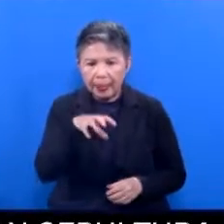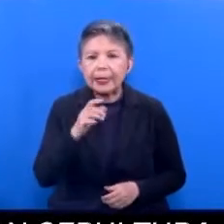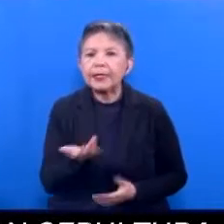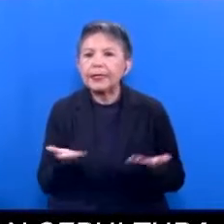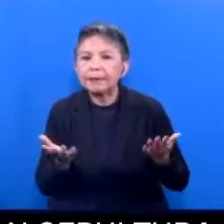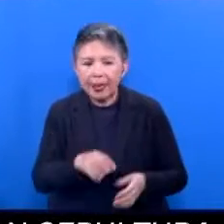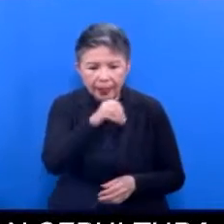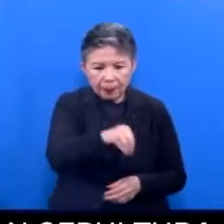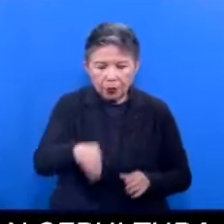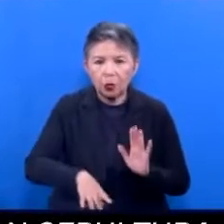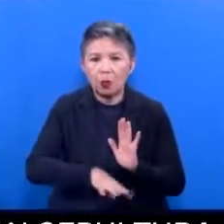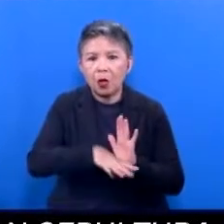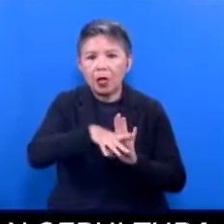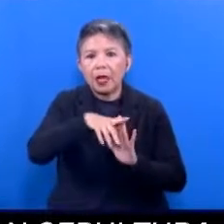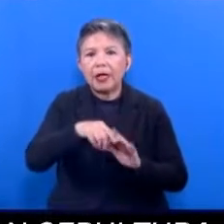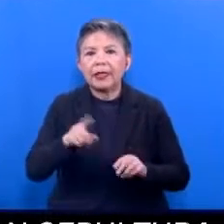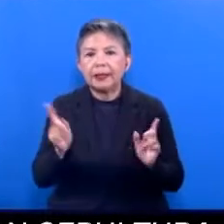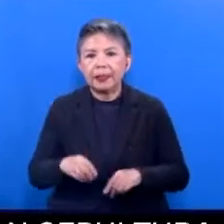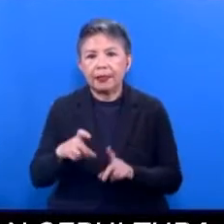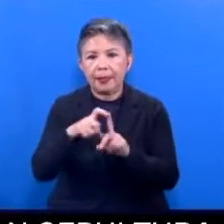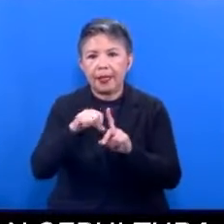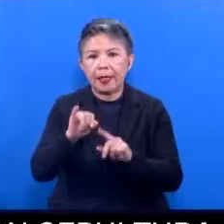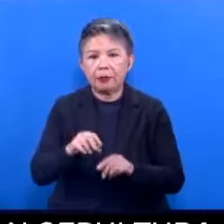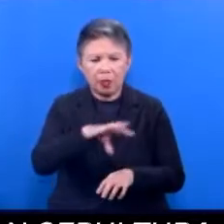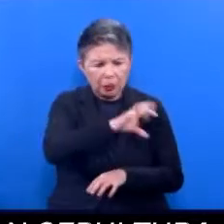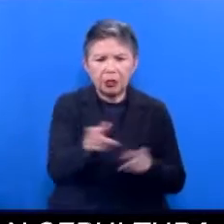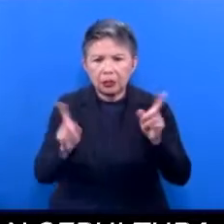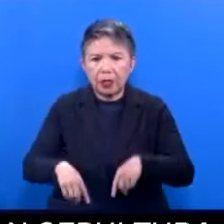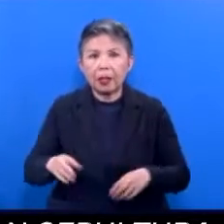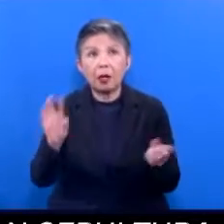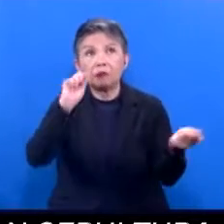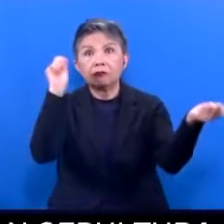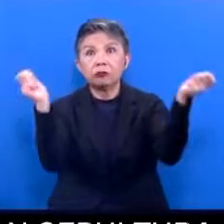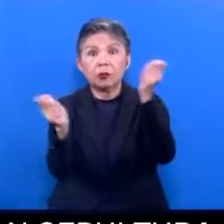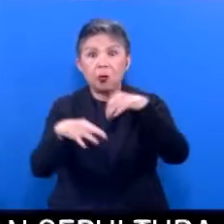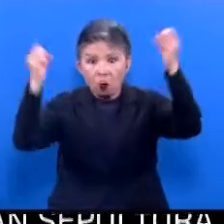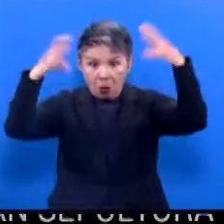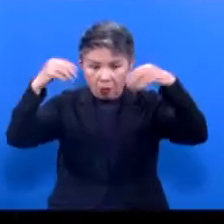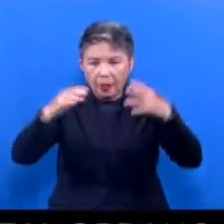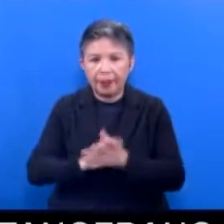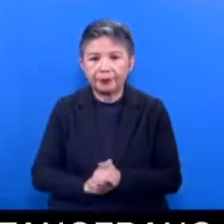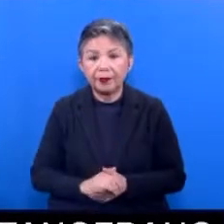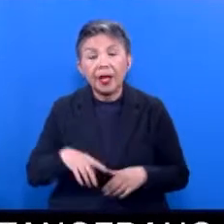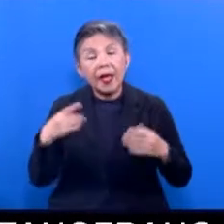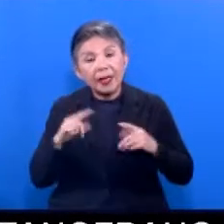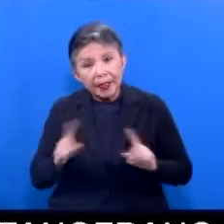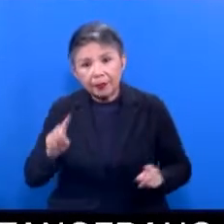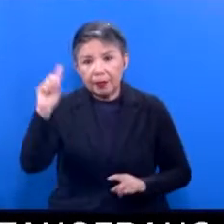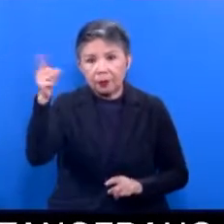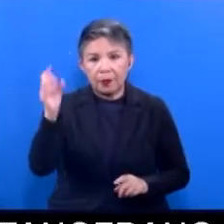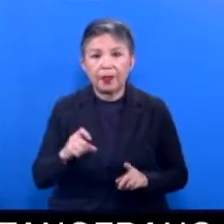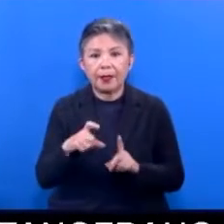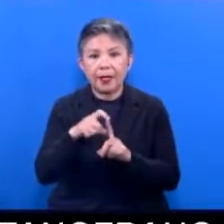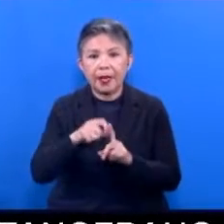wilayah potensi banjir karena hujan ekstrim dapat terjadi di berbagai lokasi akibat perubahan iklim. Meski begitu, Pemprov DKI Jakarta memasang